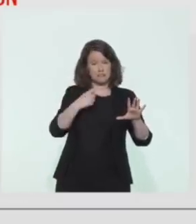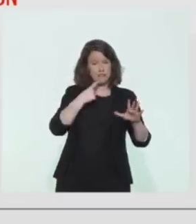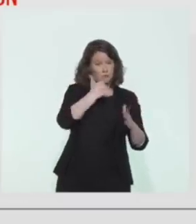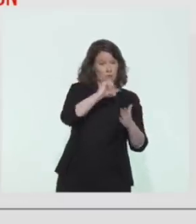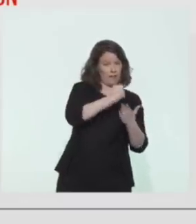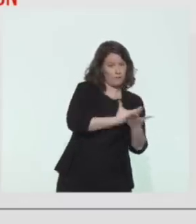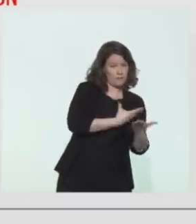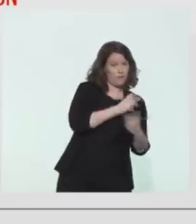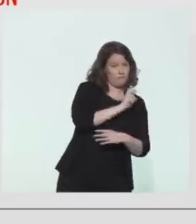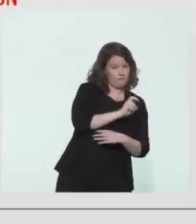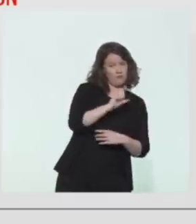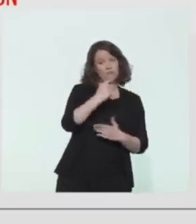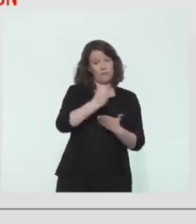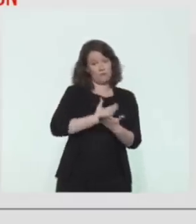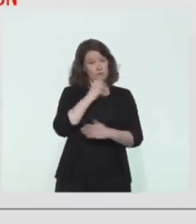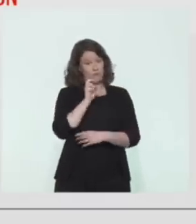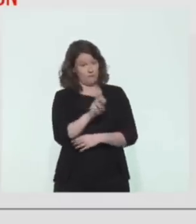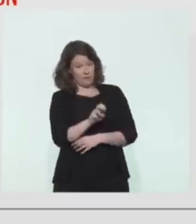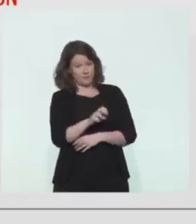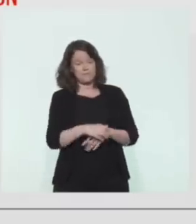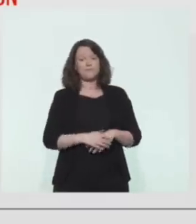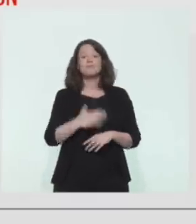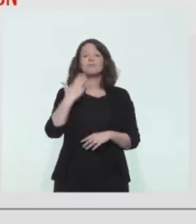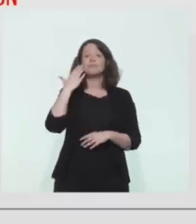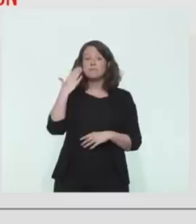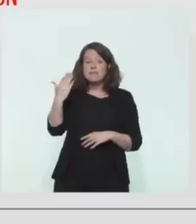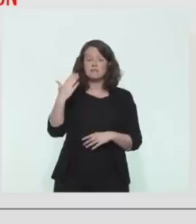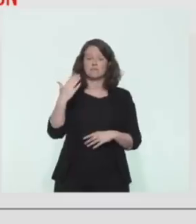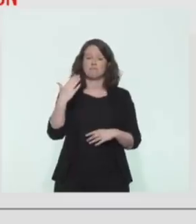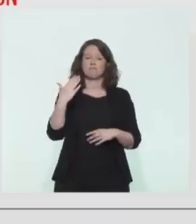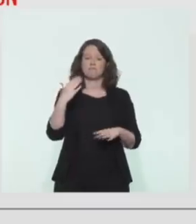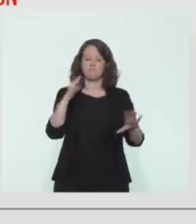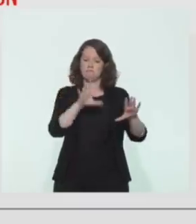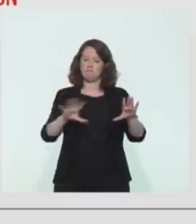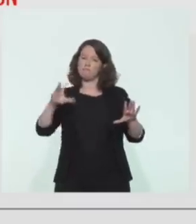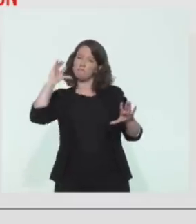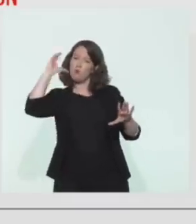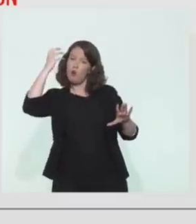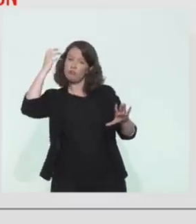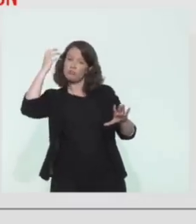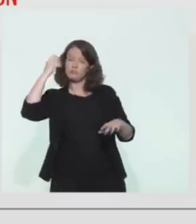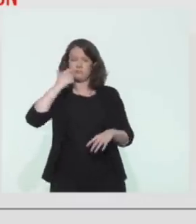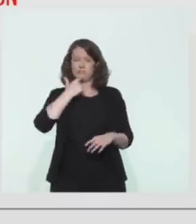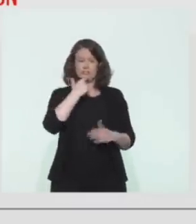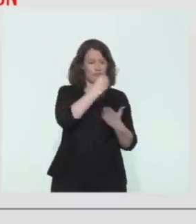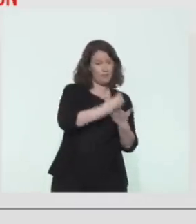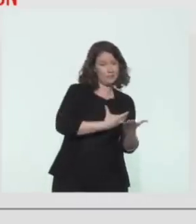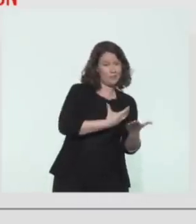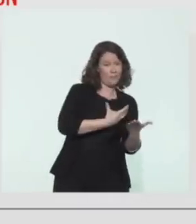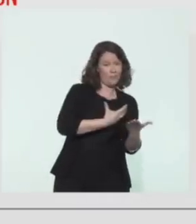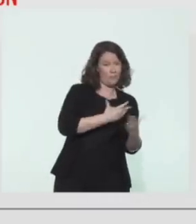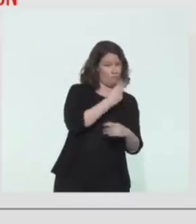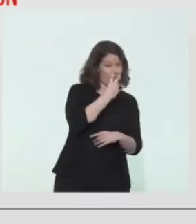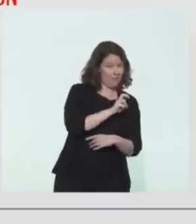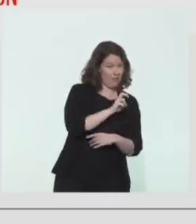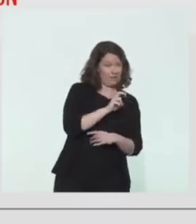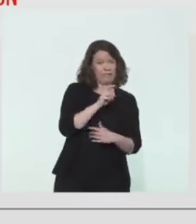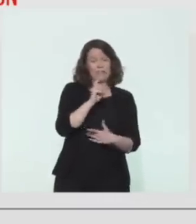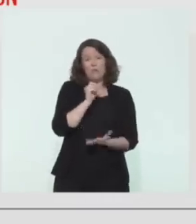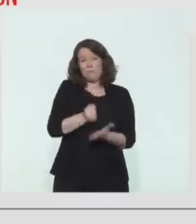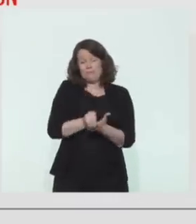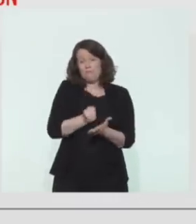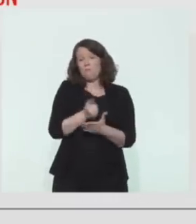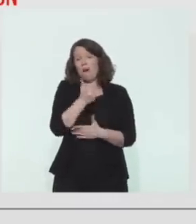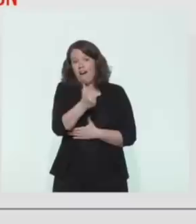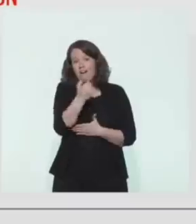oranges lorsque on est entre deux. Il n'y a pas d'indicateur rouge, mais il y a au moins un indicateur orange, c'est-à-dire que où